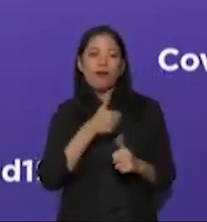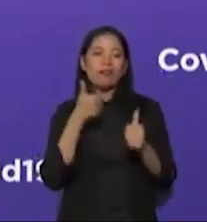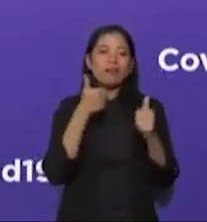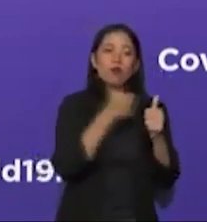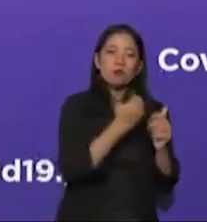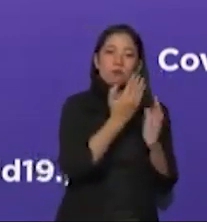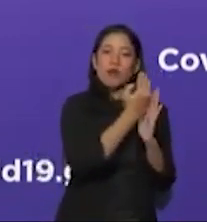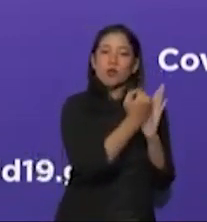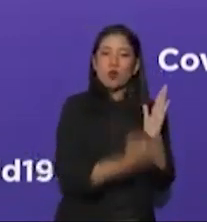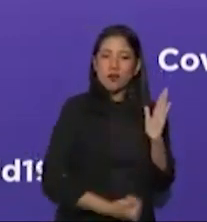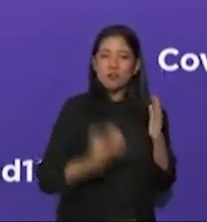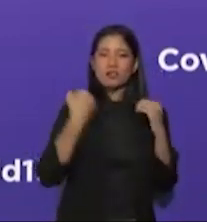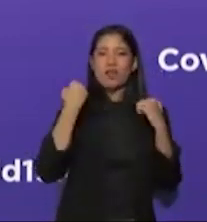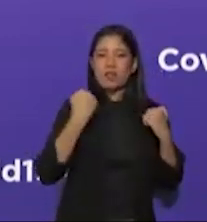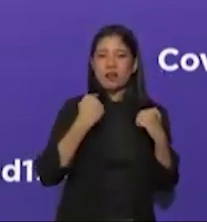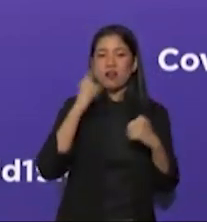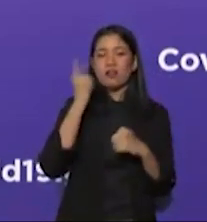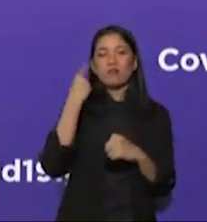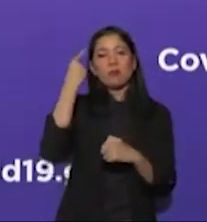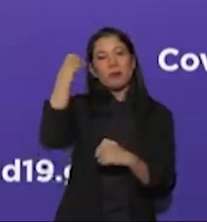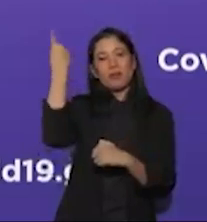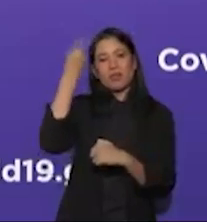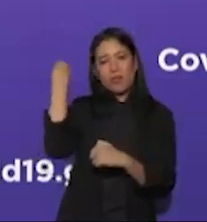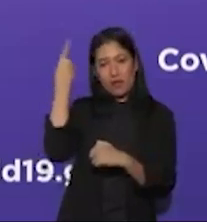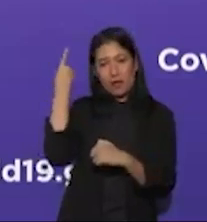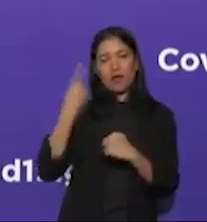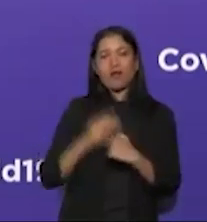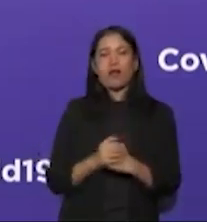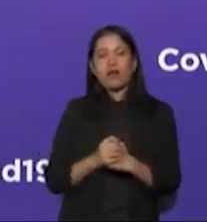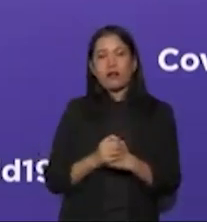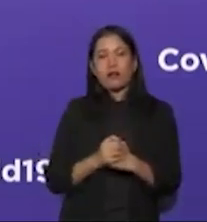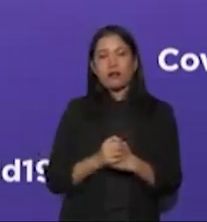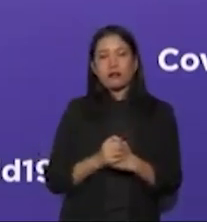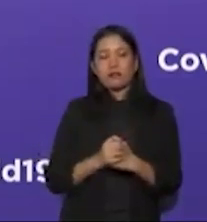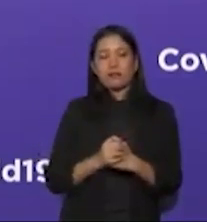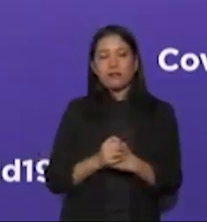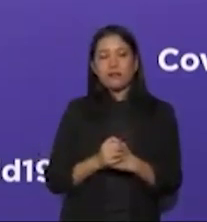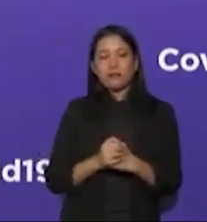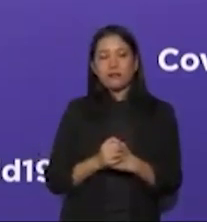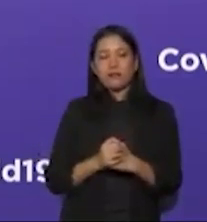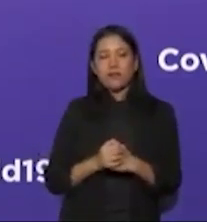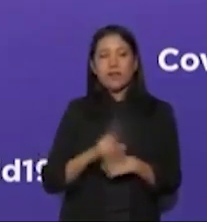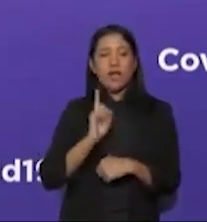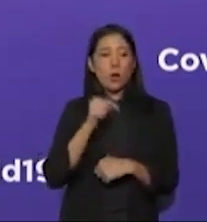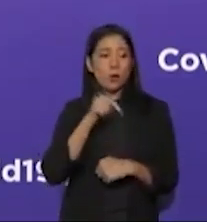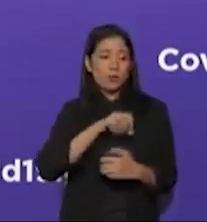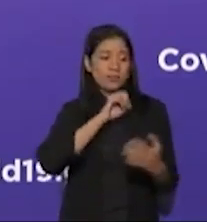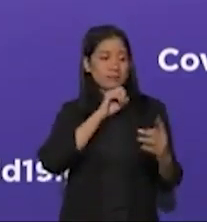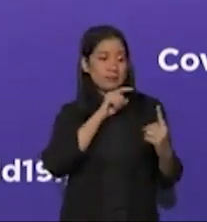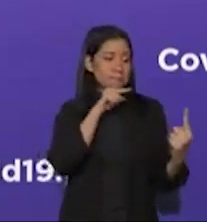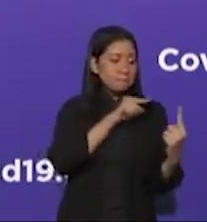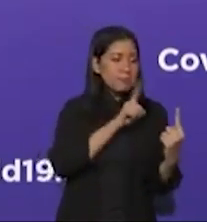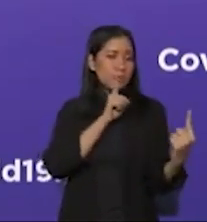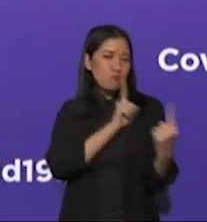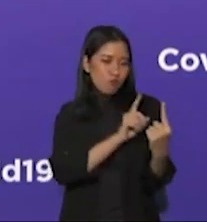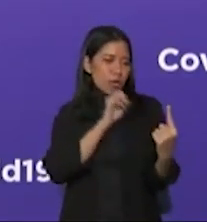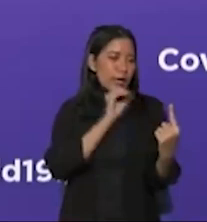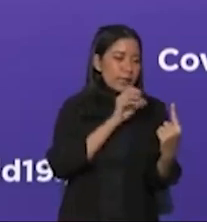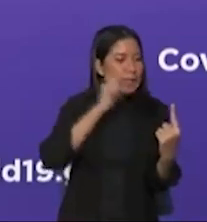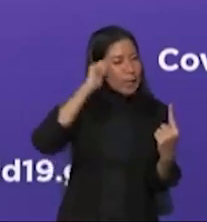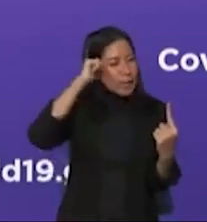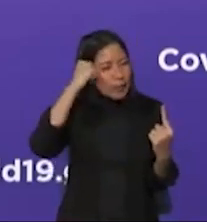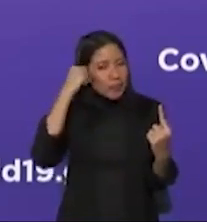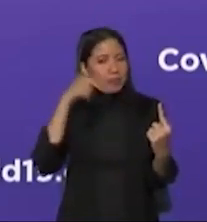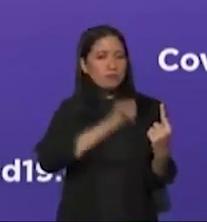ini maka kita bisa bersinergi bergandeng tangan untuk bersama-sama menghadapi copied